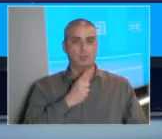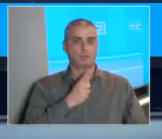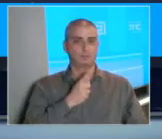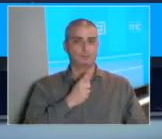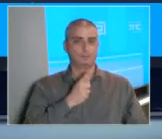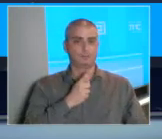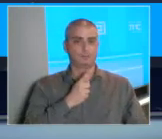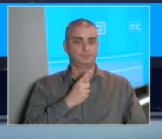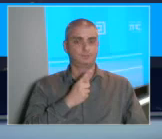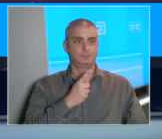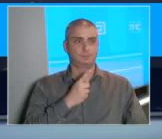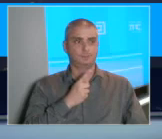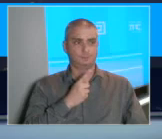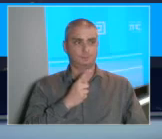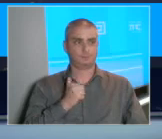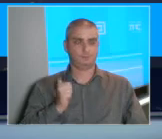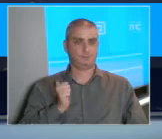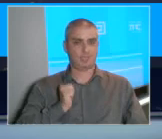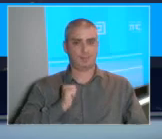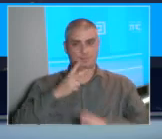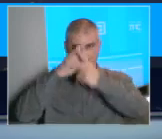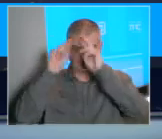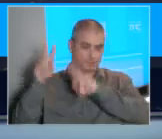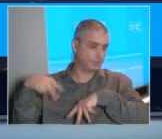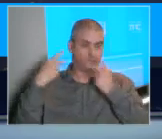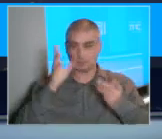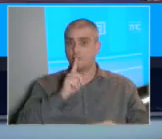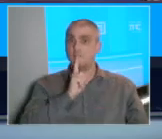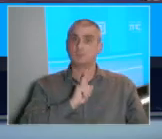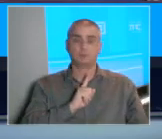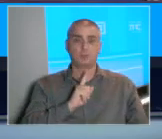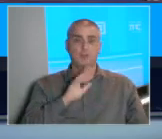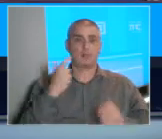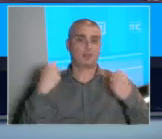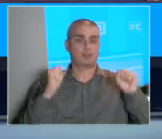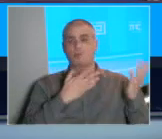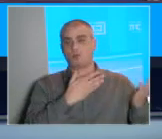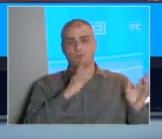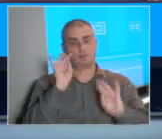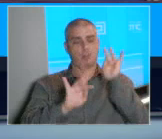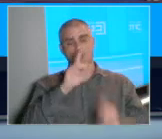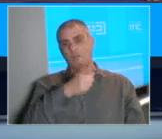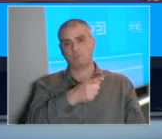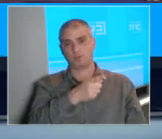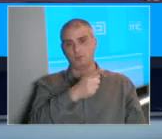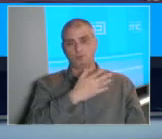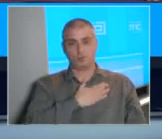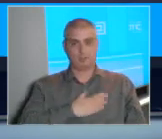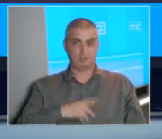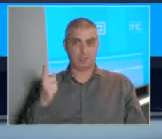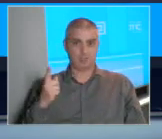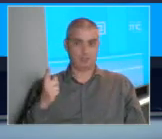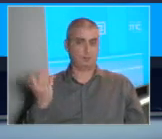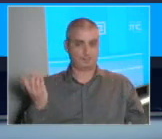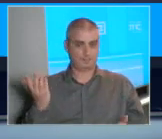רצה להעביר את החיילים מאפגניסטן וחזרה, גם מסוריה, והדמוקרטים תקפו אותו זה שהוא רצה